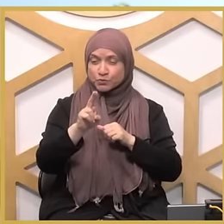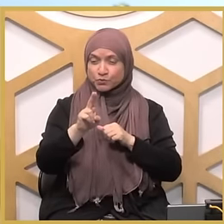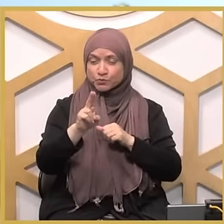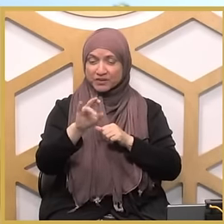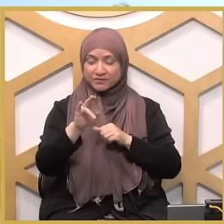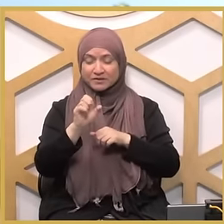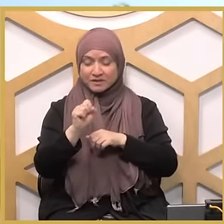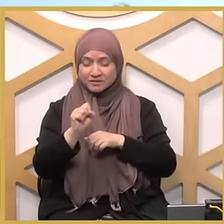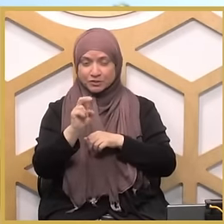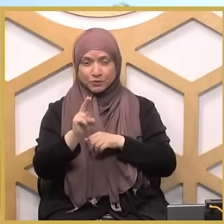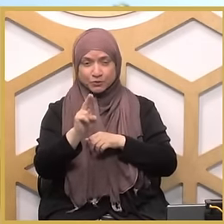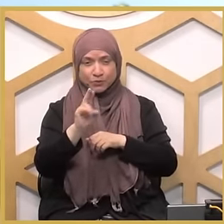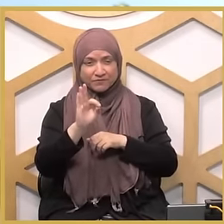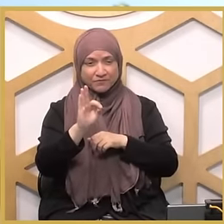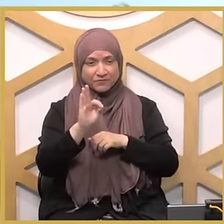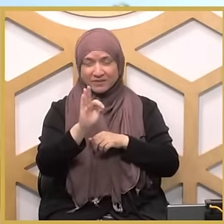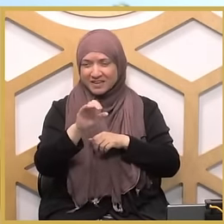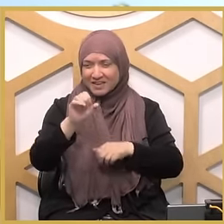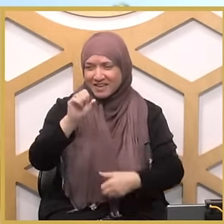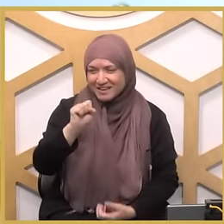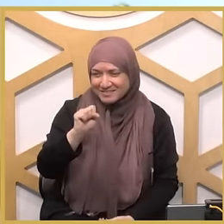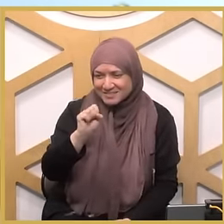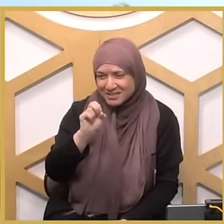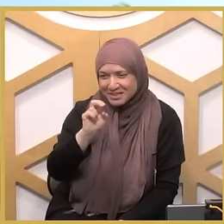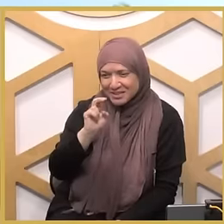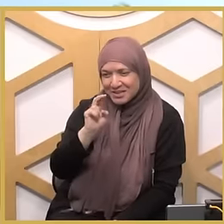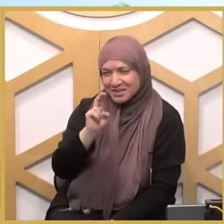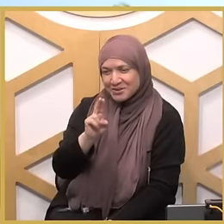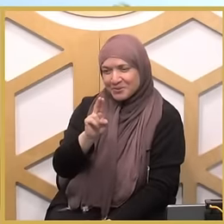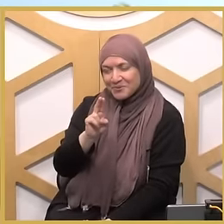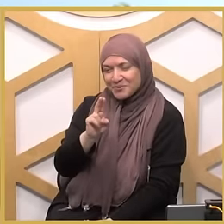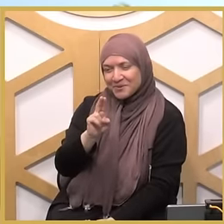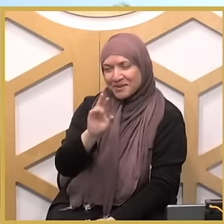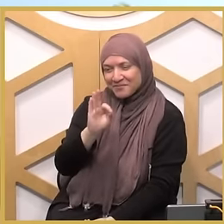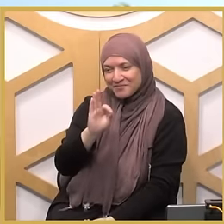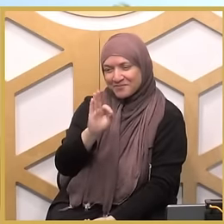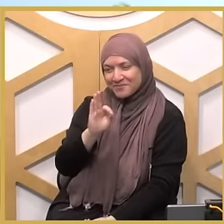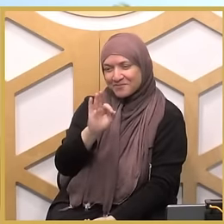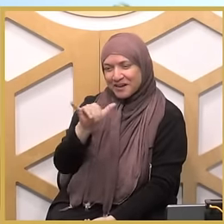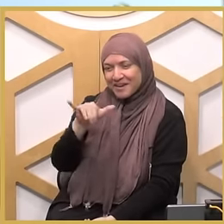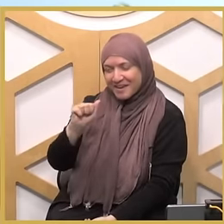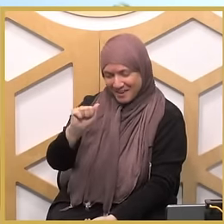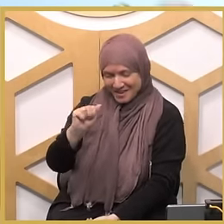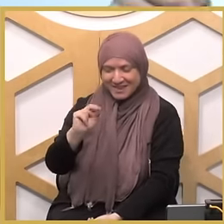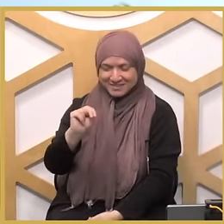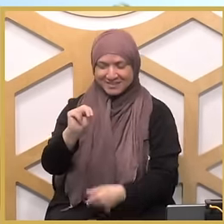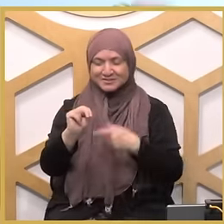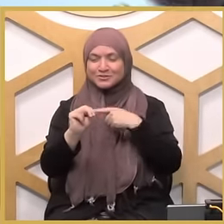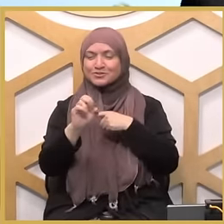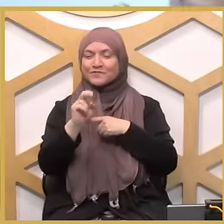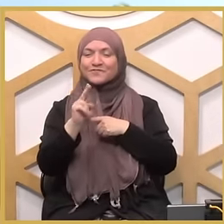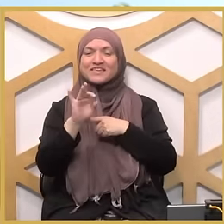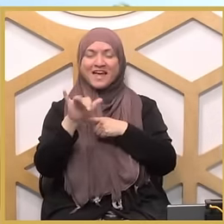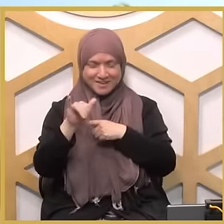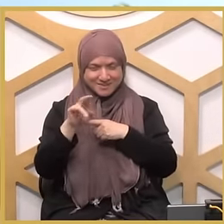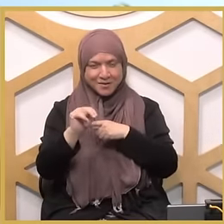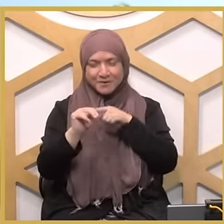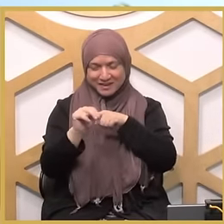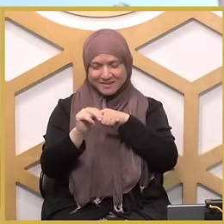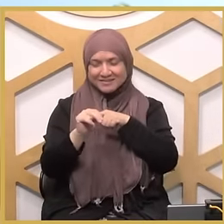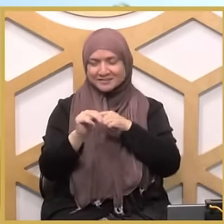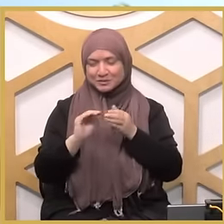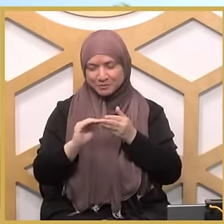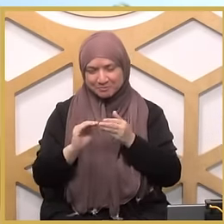you based upon your circumstances. So for example, وَبِالْ أَسْحَارِهُمْ يَسْتَغْفِرُونَ. They're seeking forgiveness in the last part of the